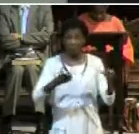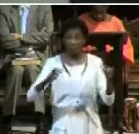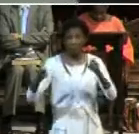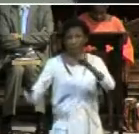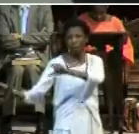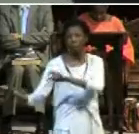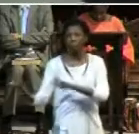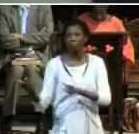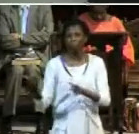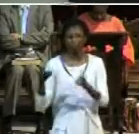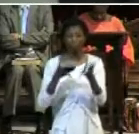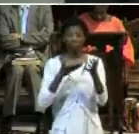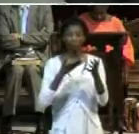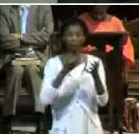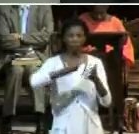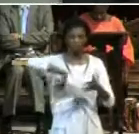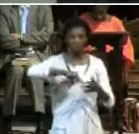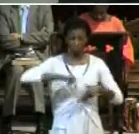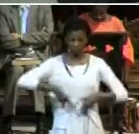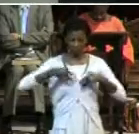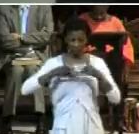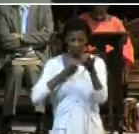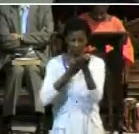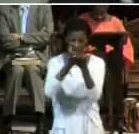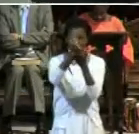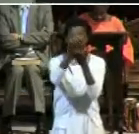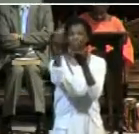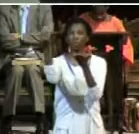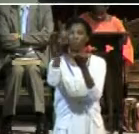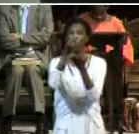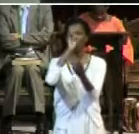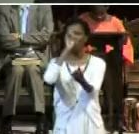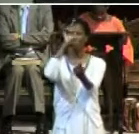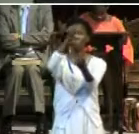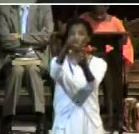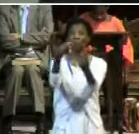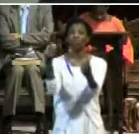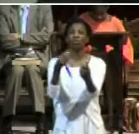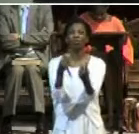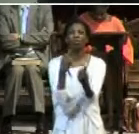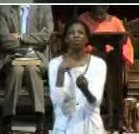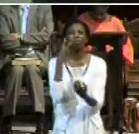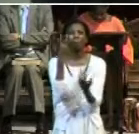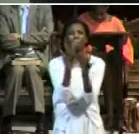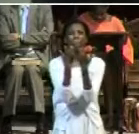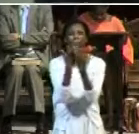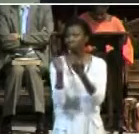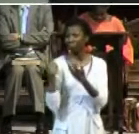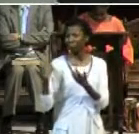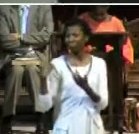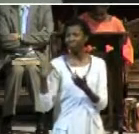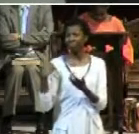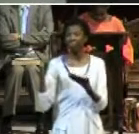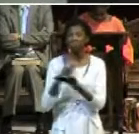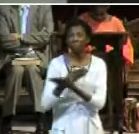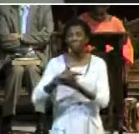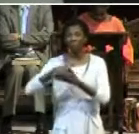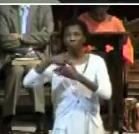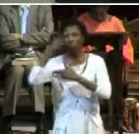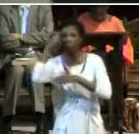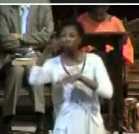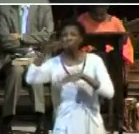vitesse, où est le sens de notre existence? Et on le voit bien au travers de ce qui se passe en ce moment dans la préparation des élections. C'est un